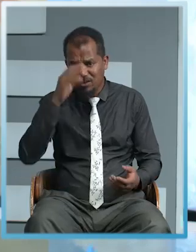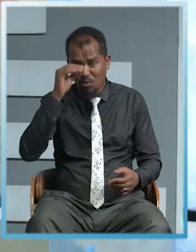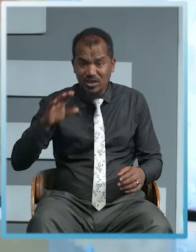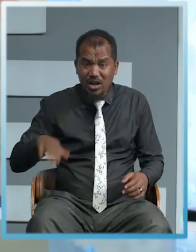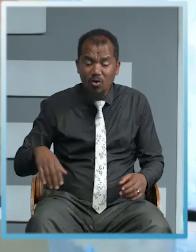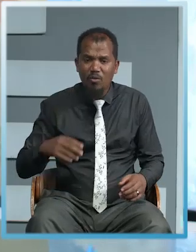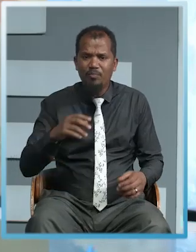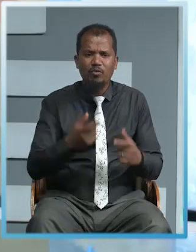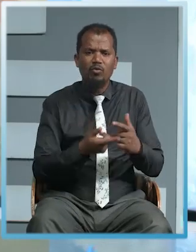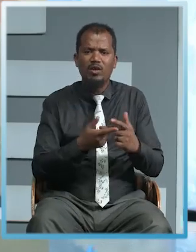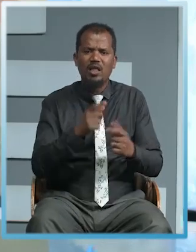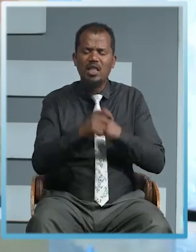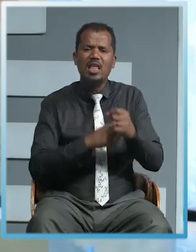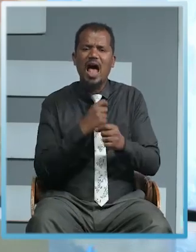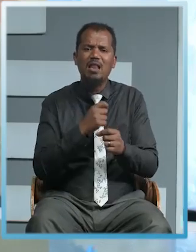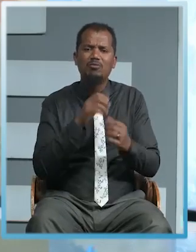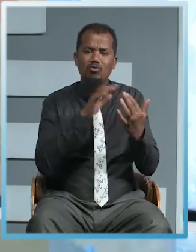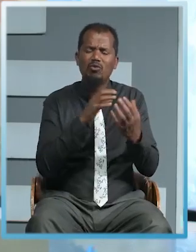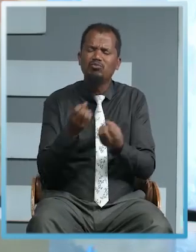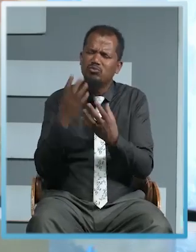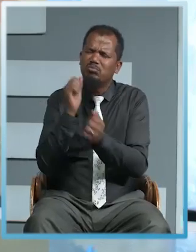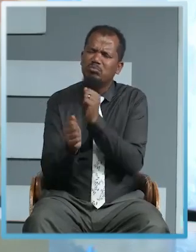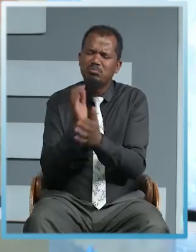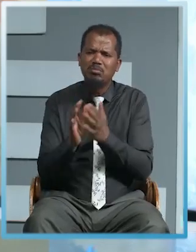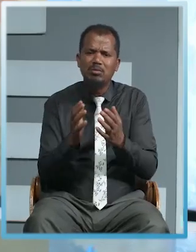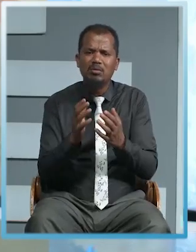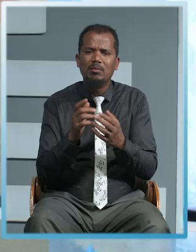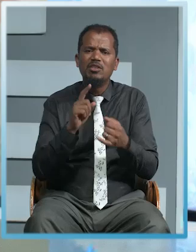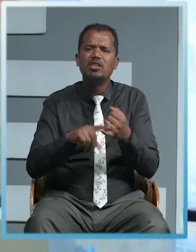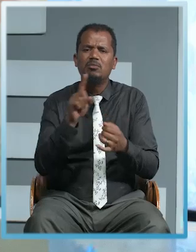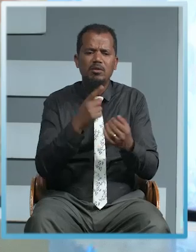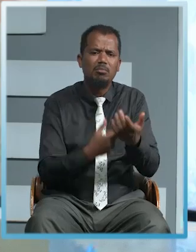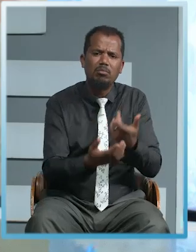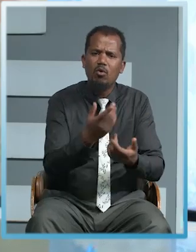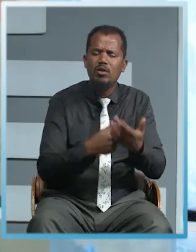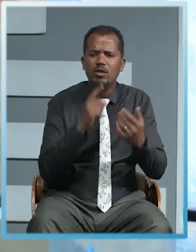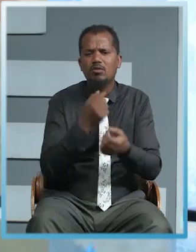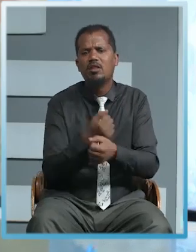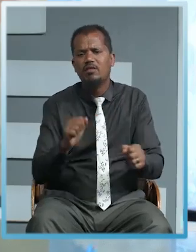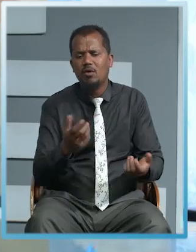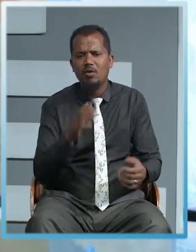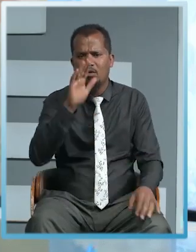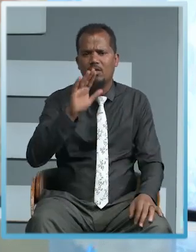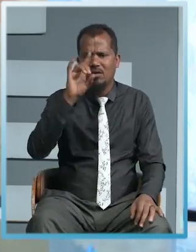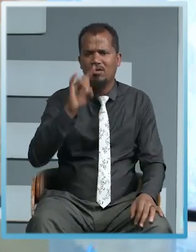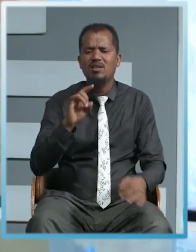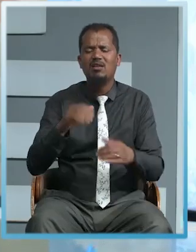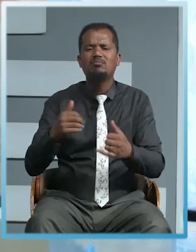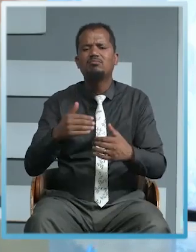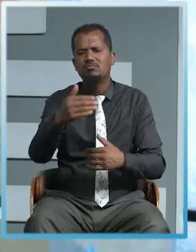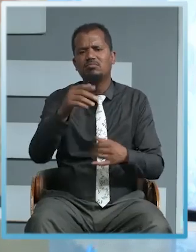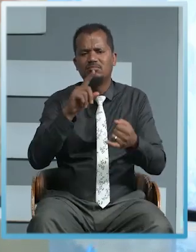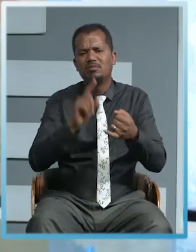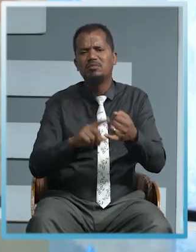ሰዎች ቀርቶ ሁለተኛ ዓለም ጦርነት ያሉ ውድ መደርሶ በንግግር ነው የተቋጨው። አሁን ምናየው የጋዛ ምናምን መጨረሻ